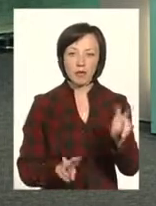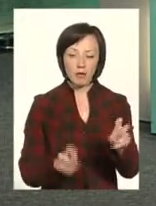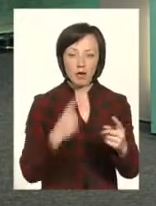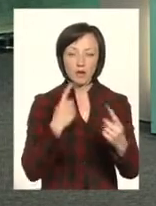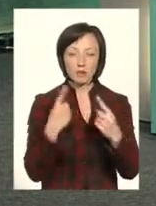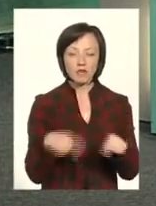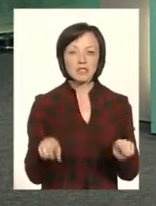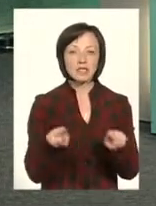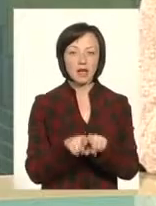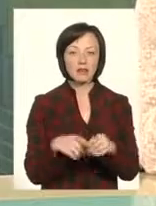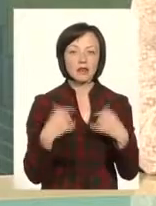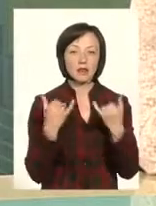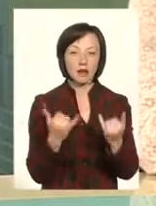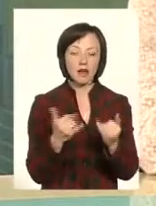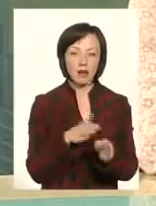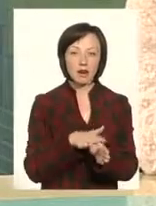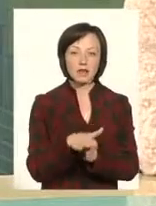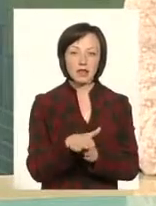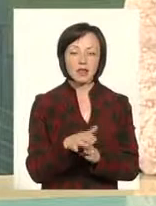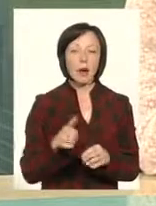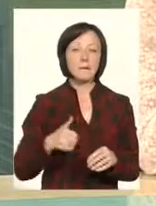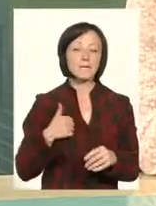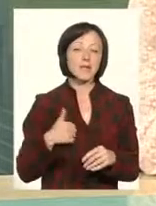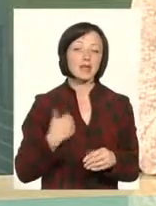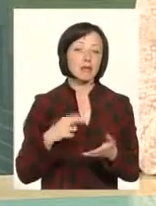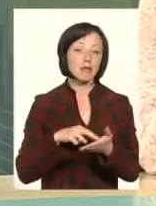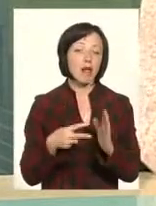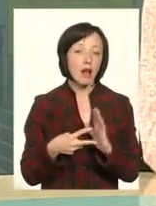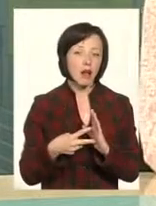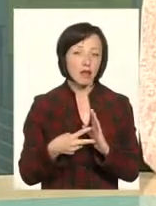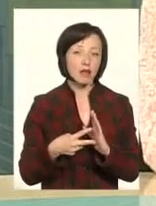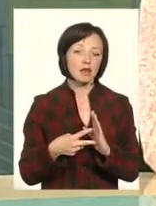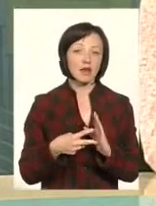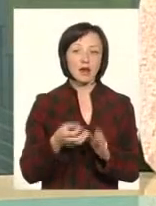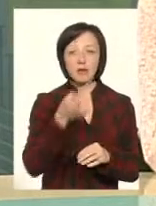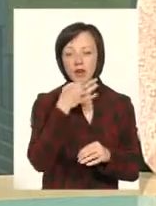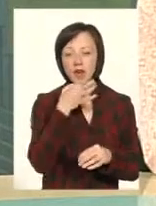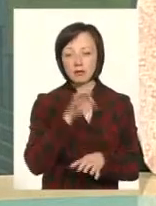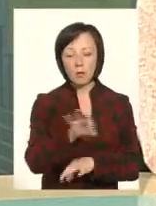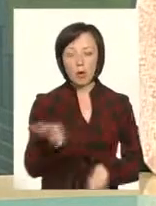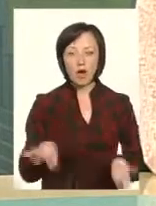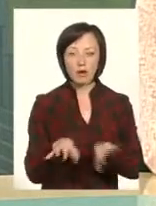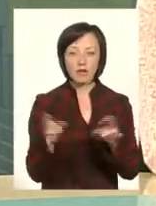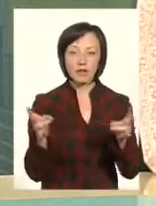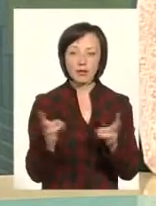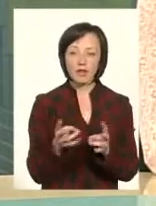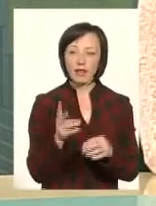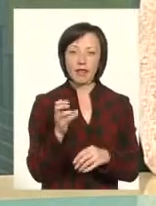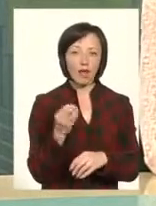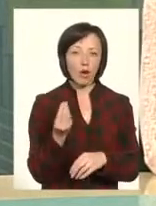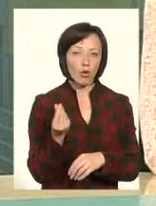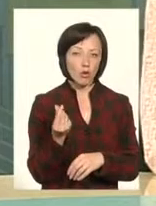Тема. Все-таки для реалізації тих амбітних планів і економічно привабливих проєктів необхідно навіть не